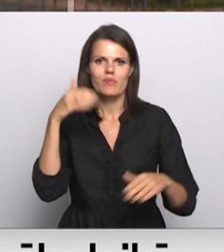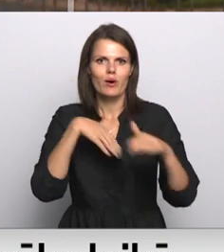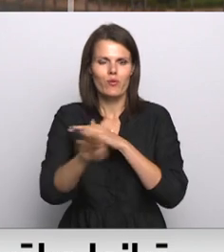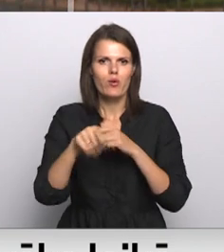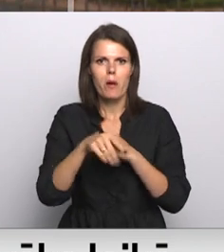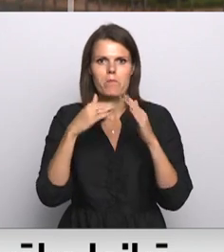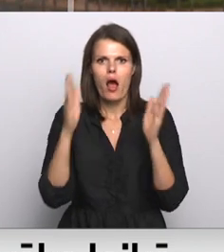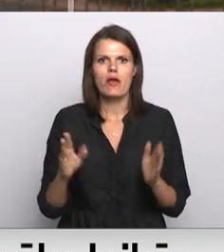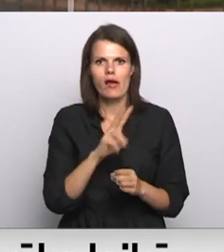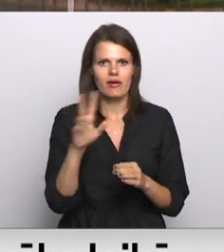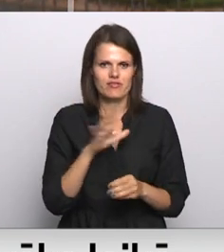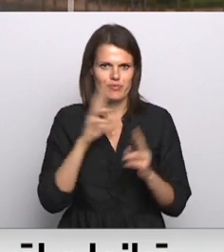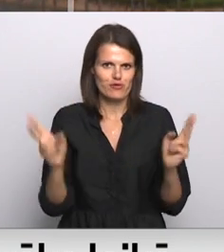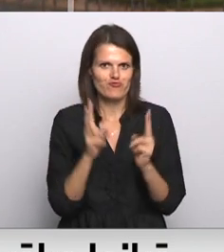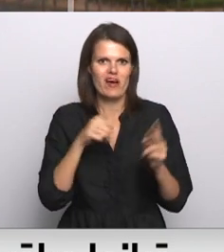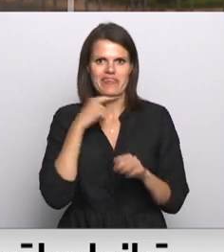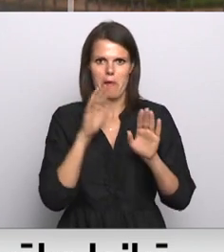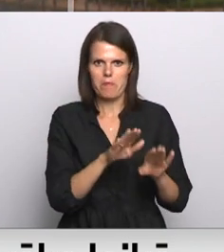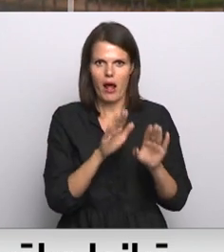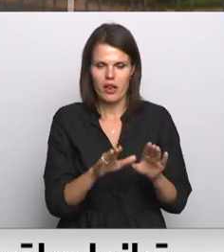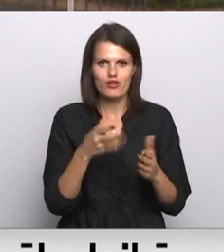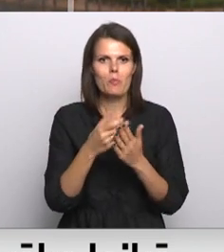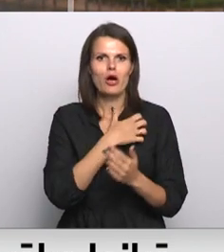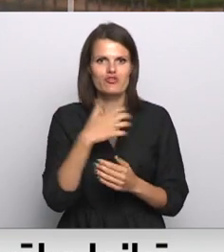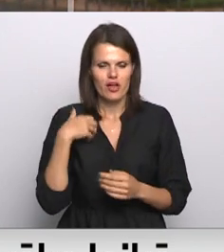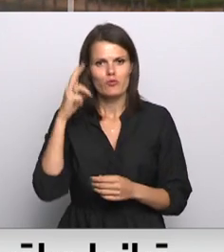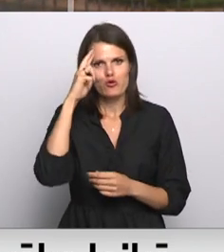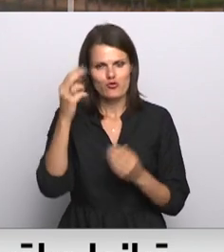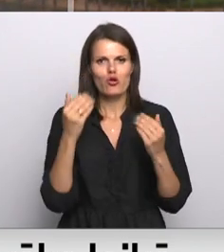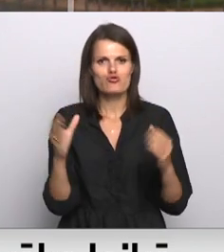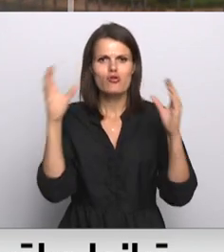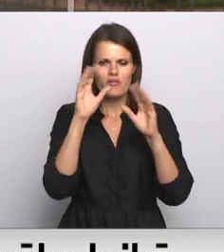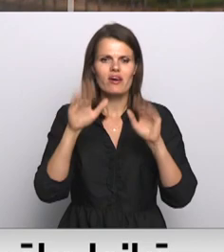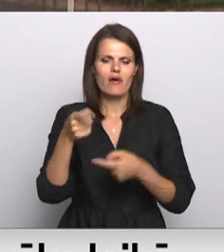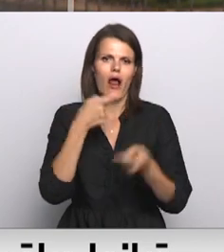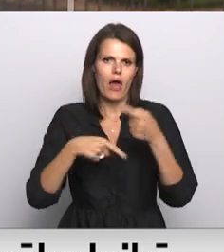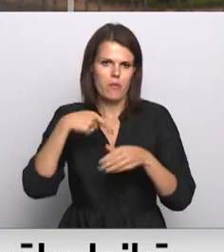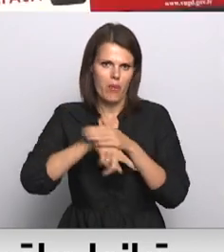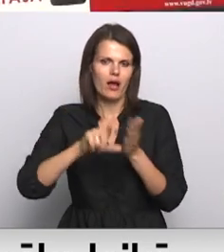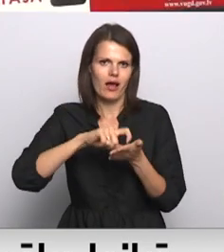degošo ēku. Pašvaldībā sola, ka jau šovakar cilvēki drīkstēs atgriezties savos dzīvokļos.